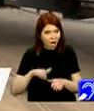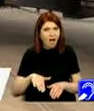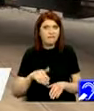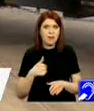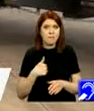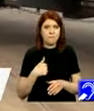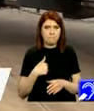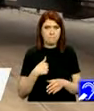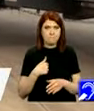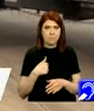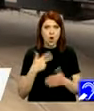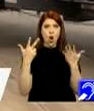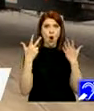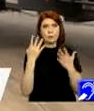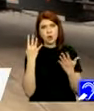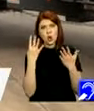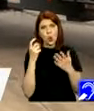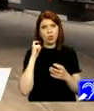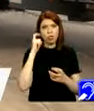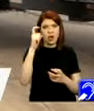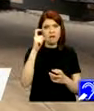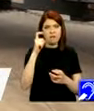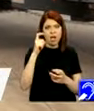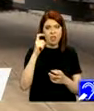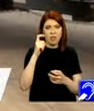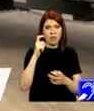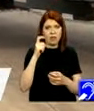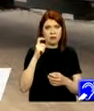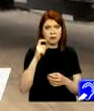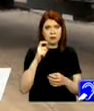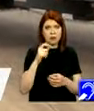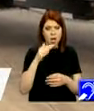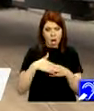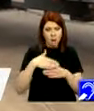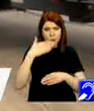8-9 tramvaie în stadiu final, în hale.